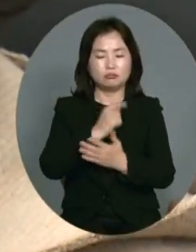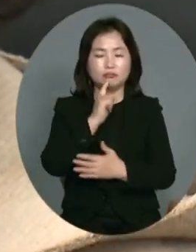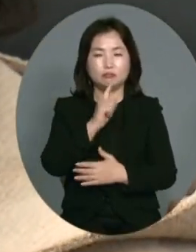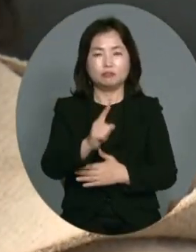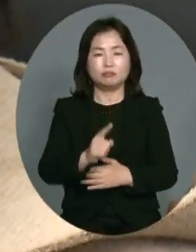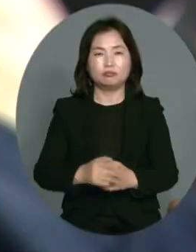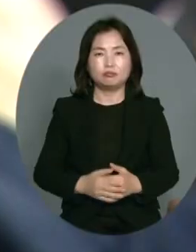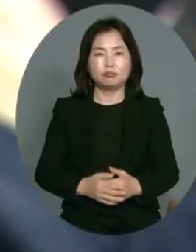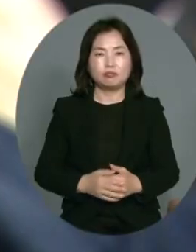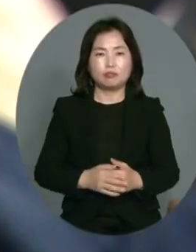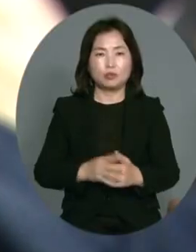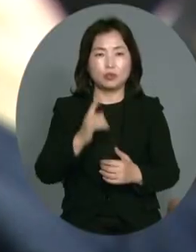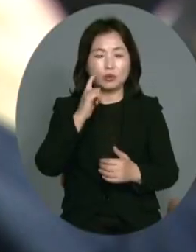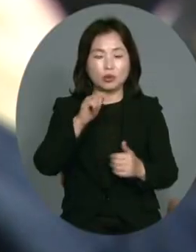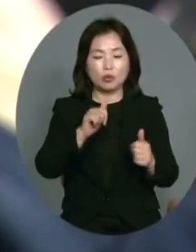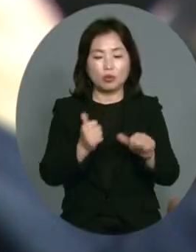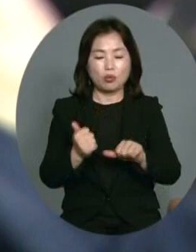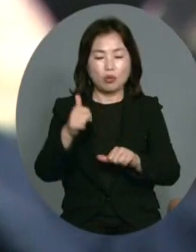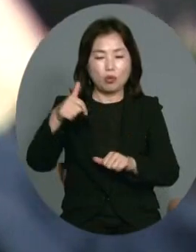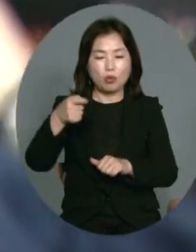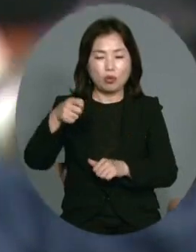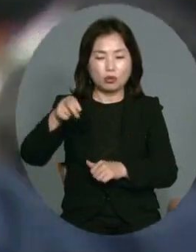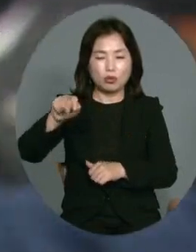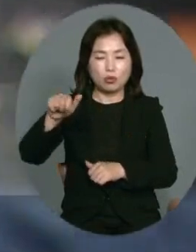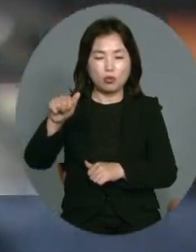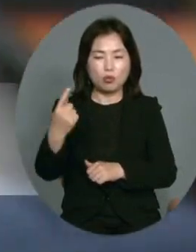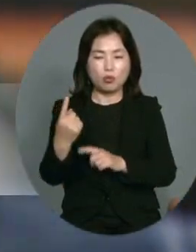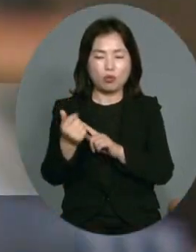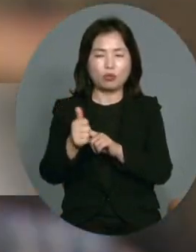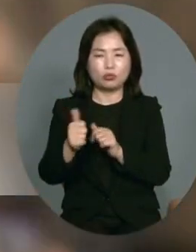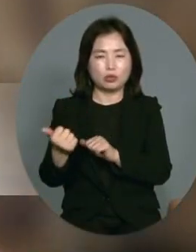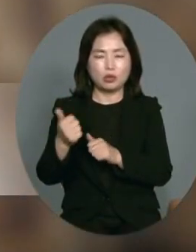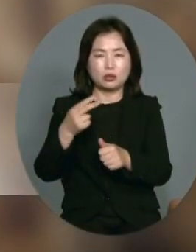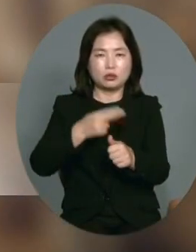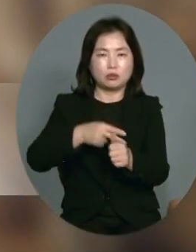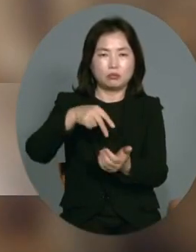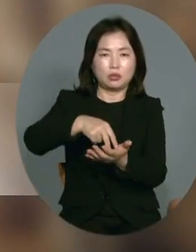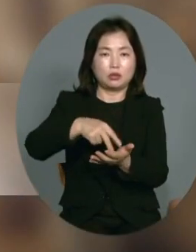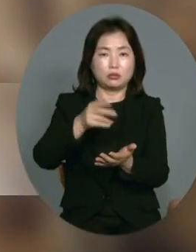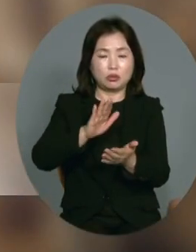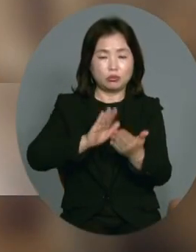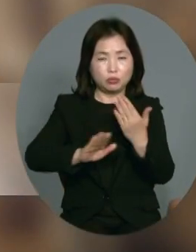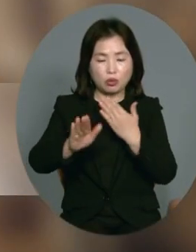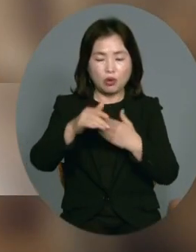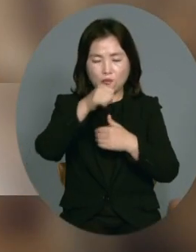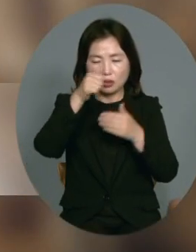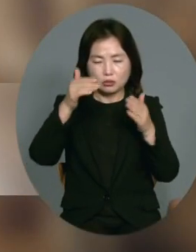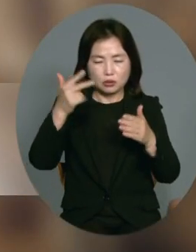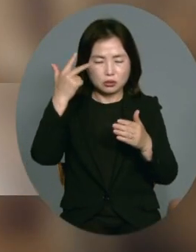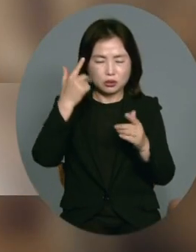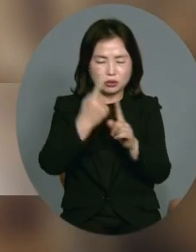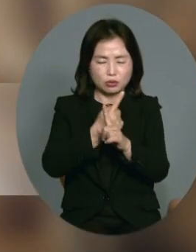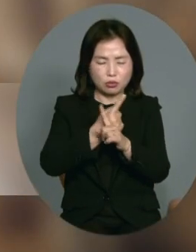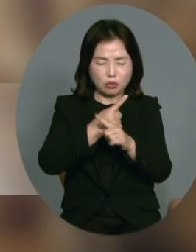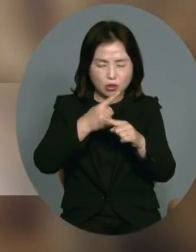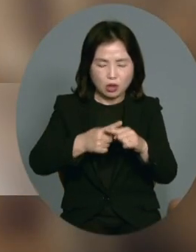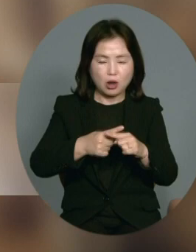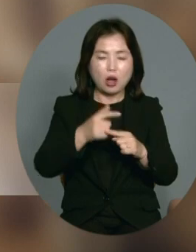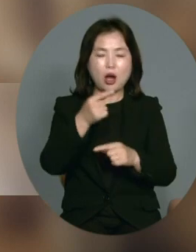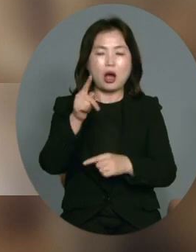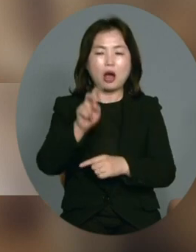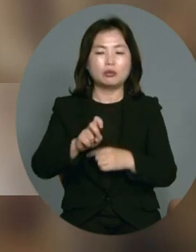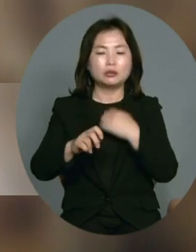말합니다. 고 권용호 씨 유족은 권 씨가 어렵사리 교직에 섰지만 이후 평생을 정신과 치료에 시달리다